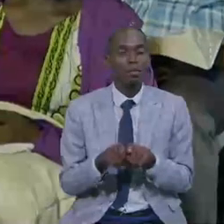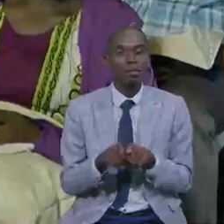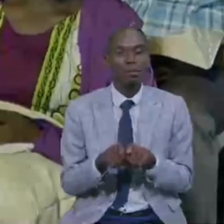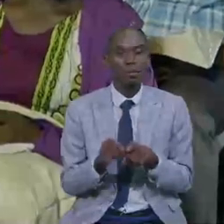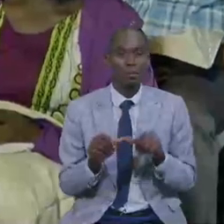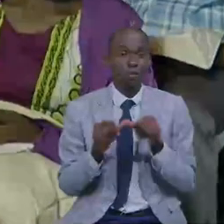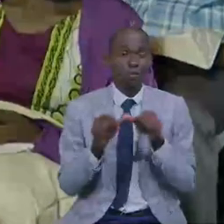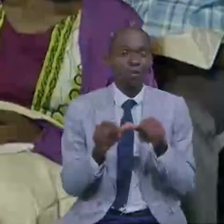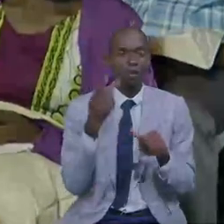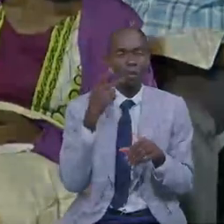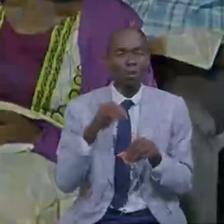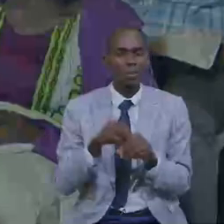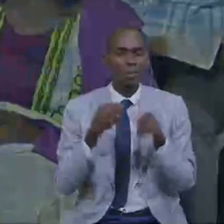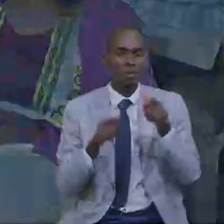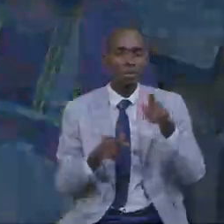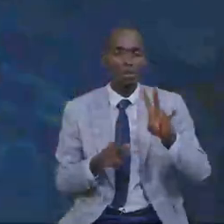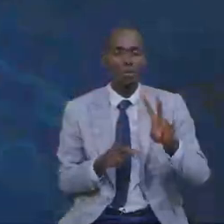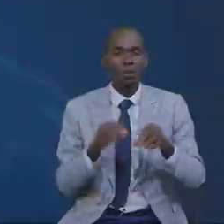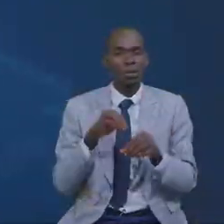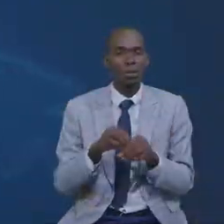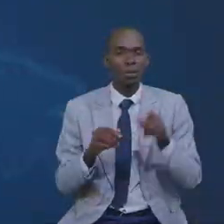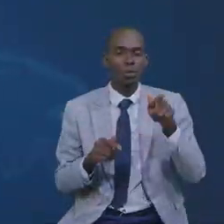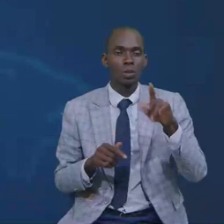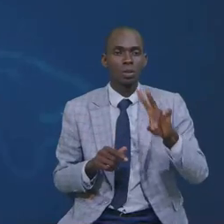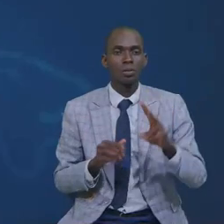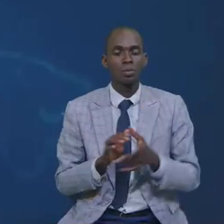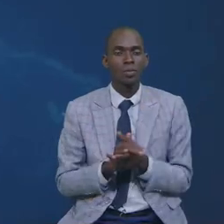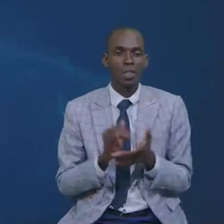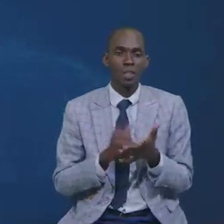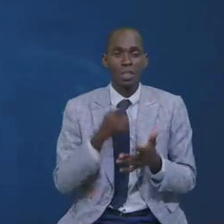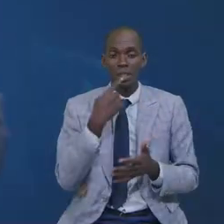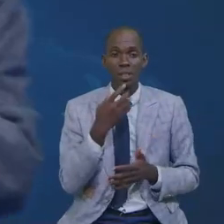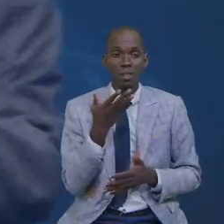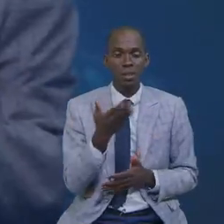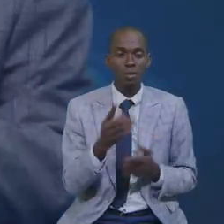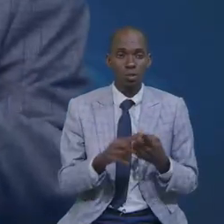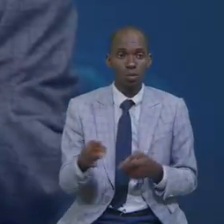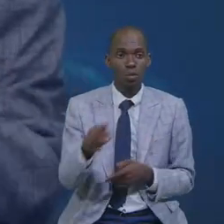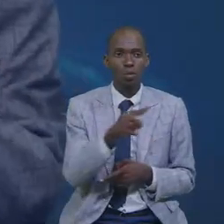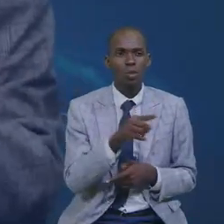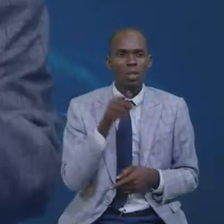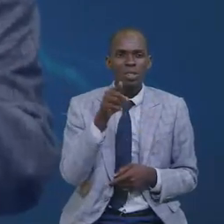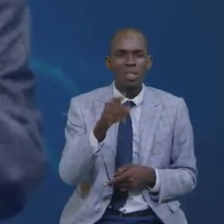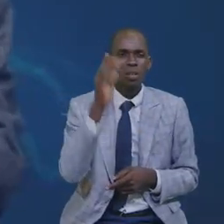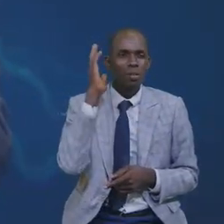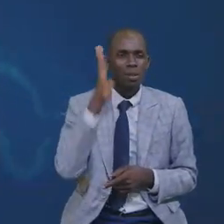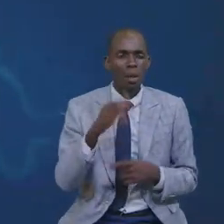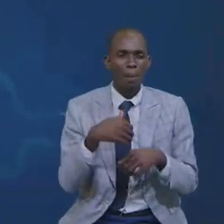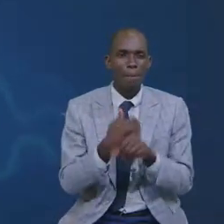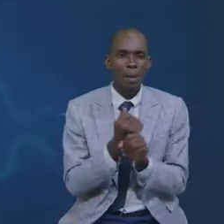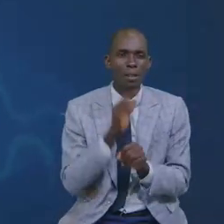il continue verser 27 verset 27 nous dit tu le